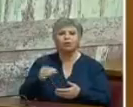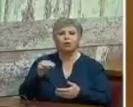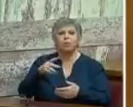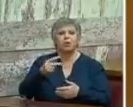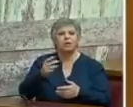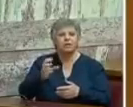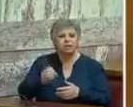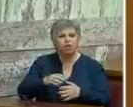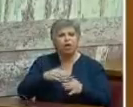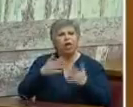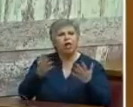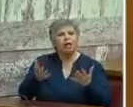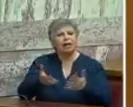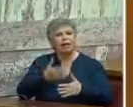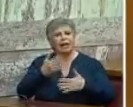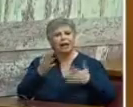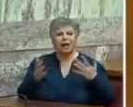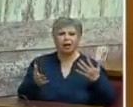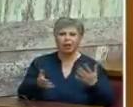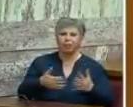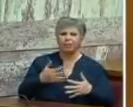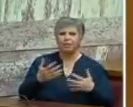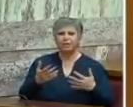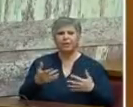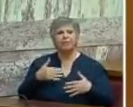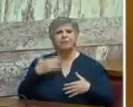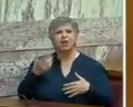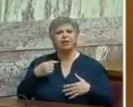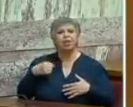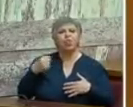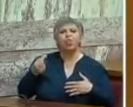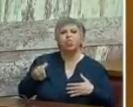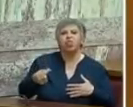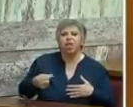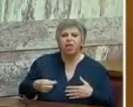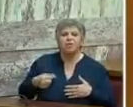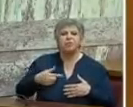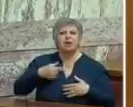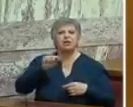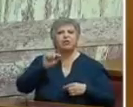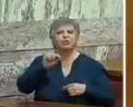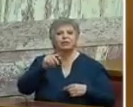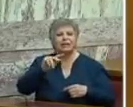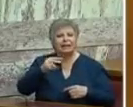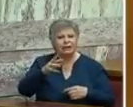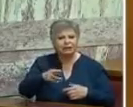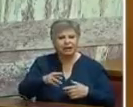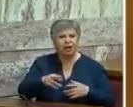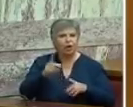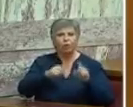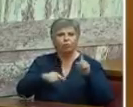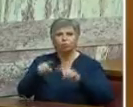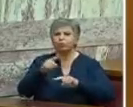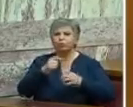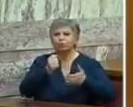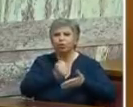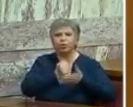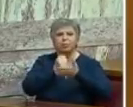είναι www.ellinesdimarchi.gr, ποιος είναι εκεί από πίσω, που δεν τα ξέρει κανένας και που είναι